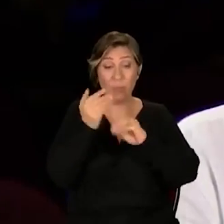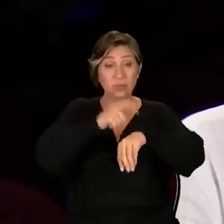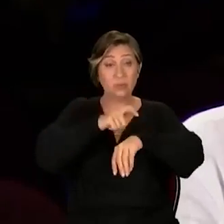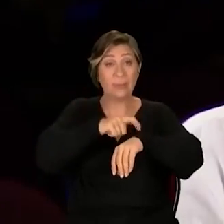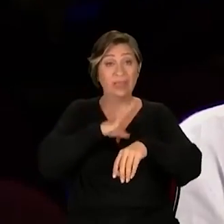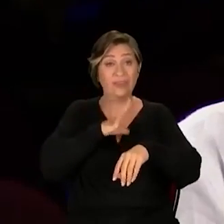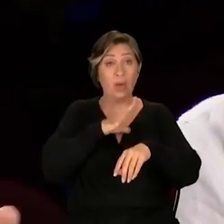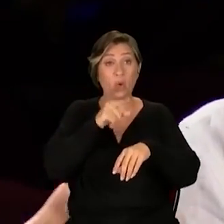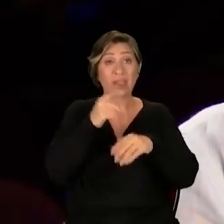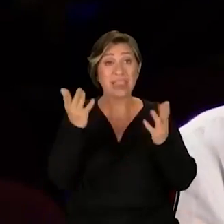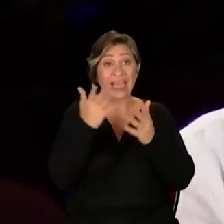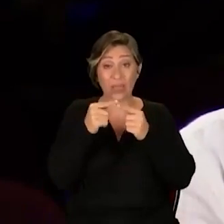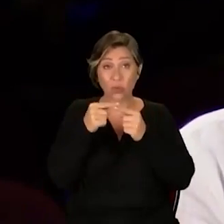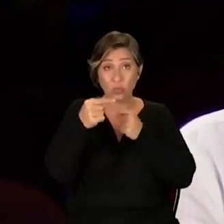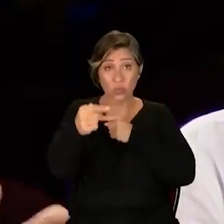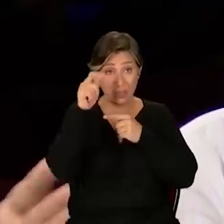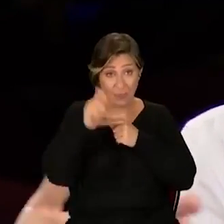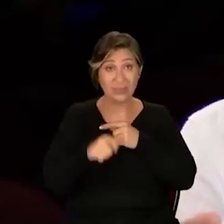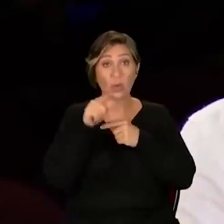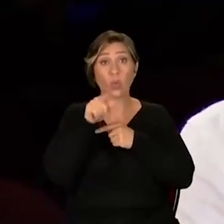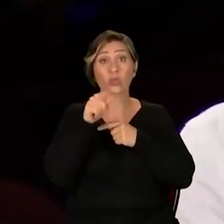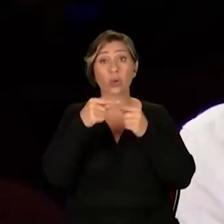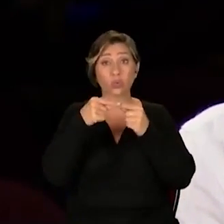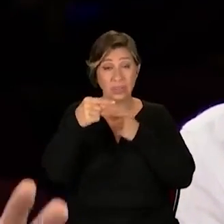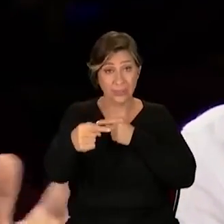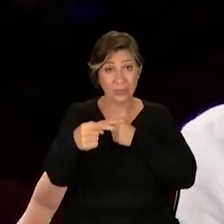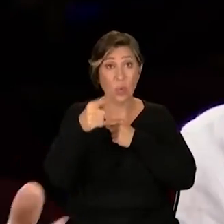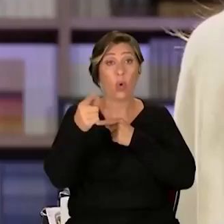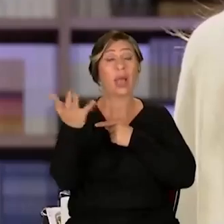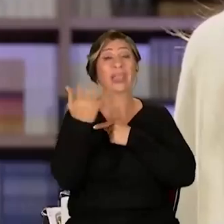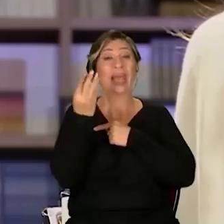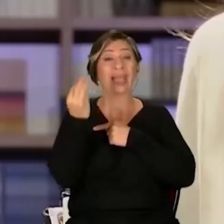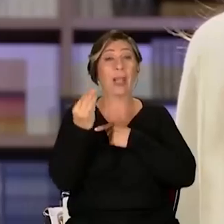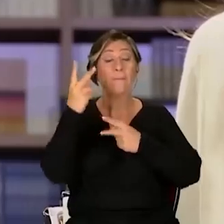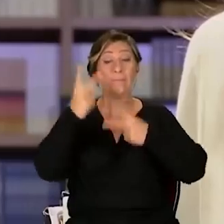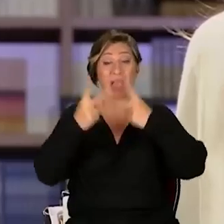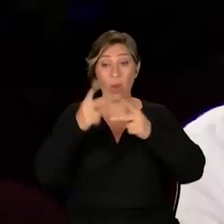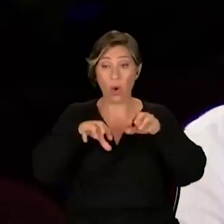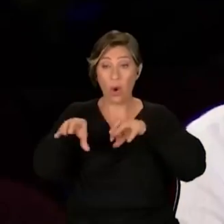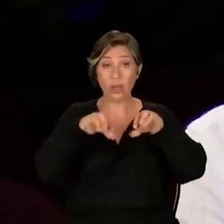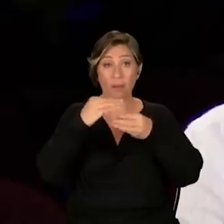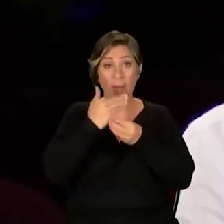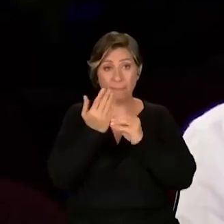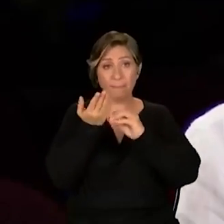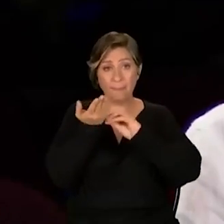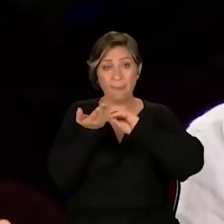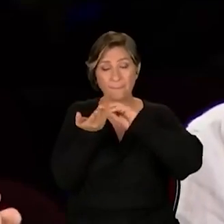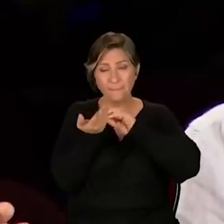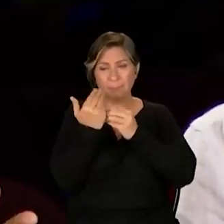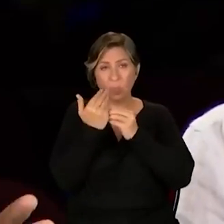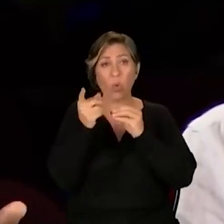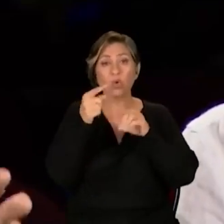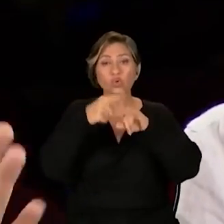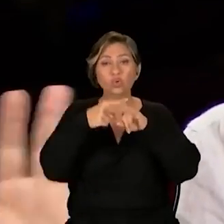var. Ve onu ne kadar uzatabilirsek biz, onu uzatabilirsek o kadar iyi. Çünkü belli oranda bölündükçe bir yerden sonra artık o